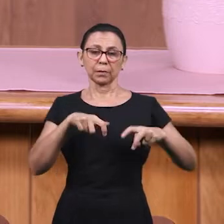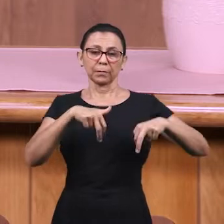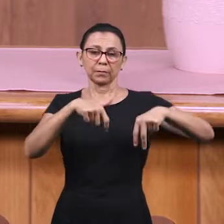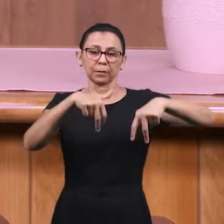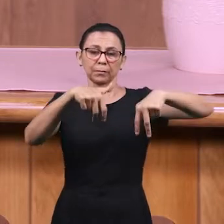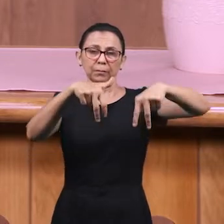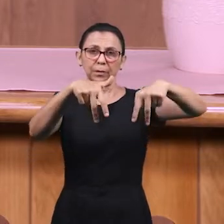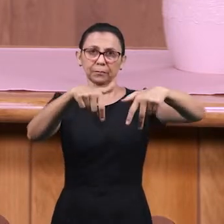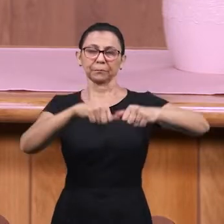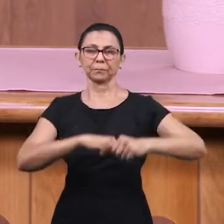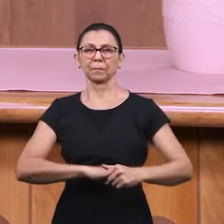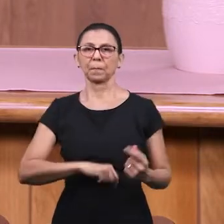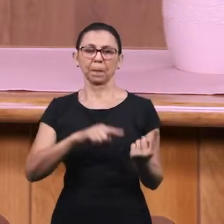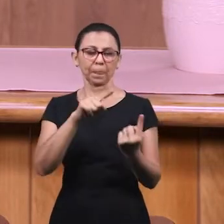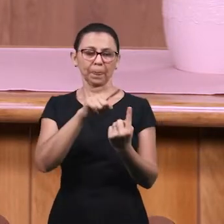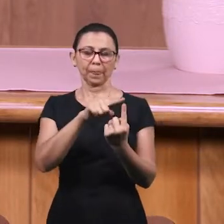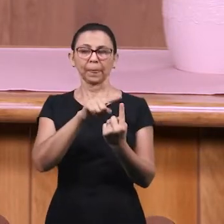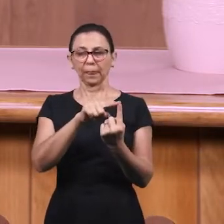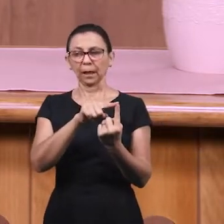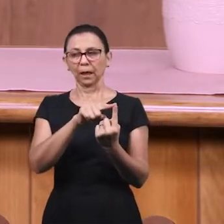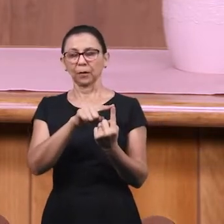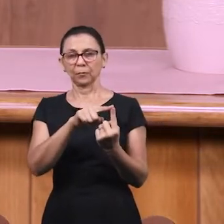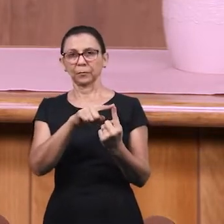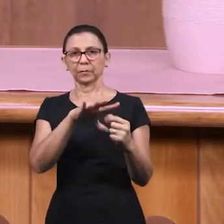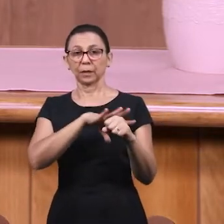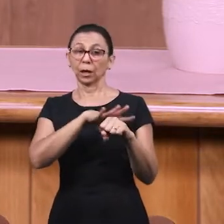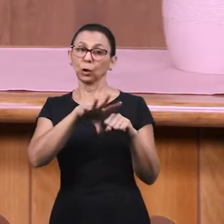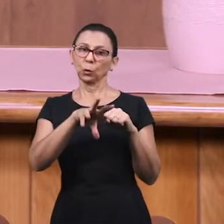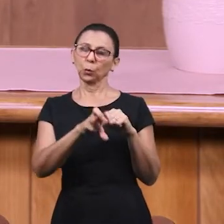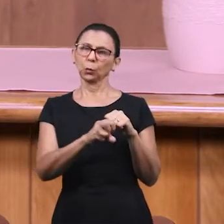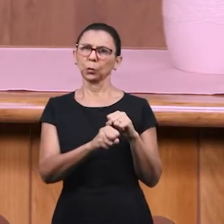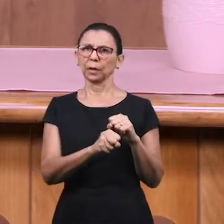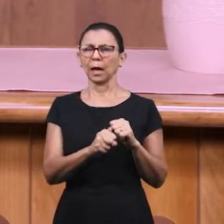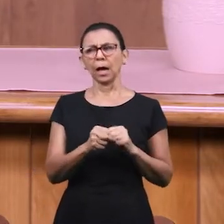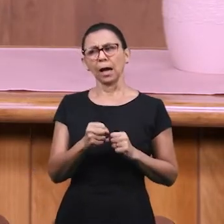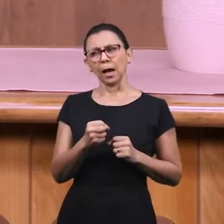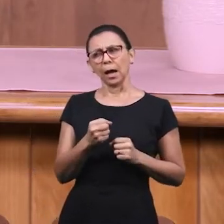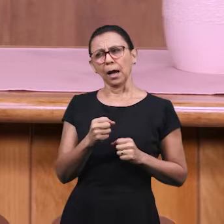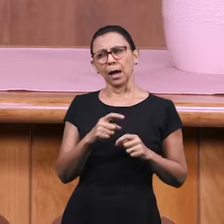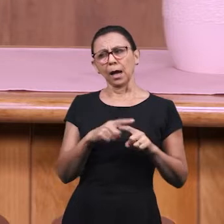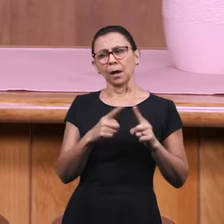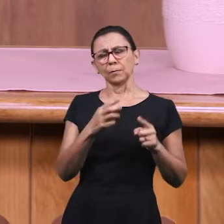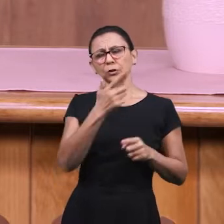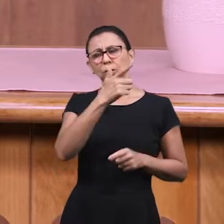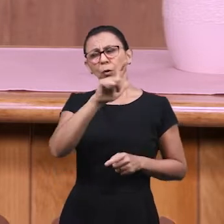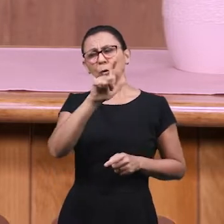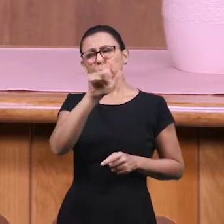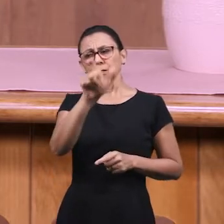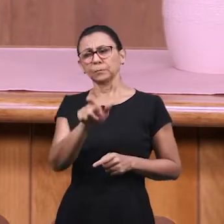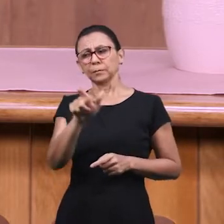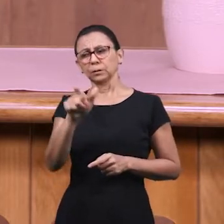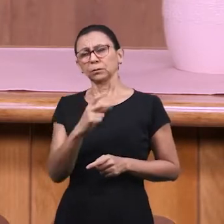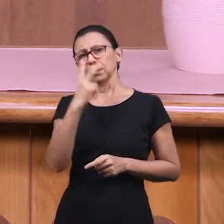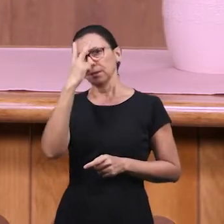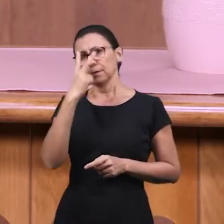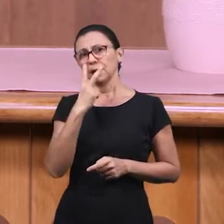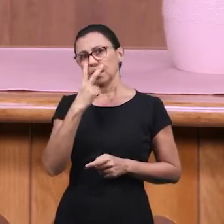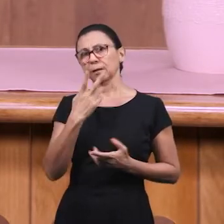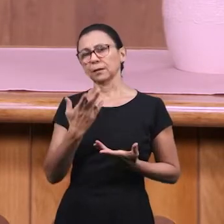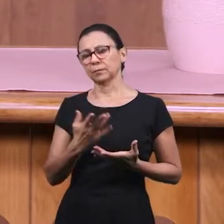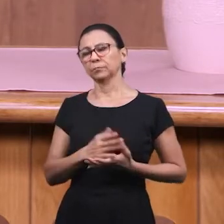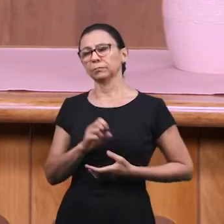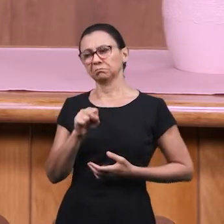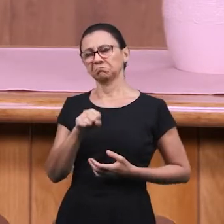Это было исцеление Вартимея, да? Некоторые говорят, были другие слепые тоже. Были.